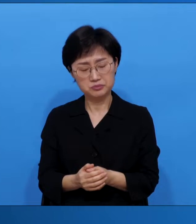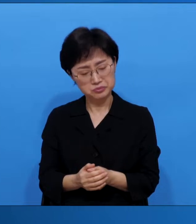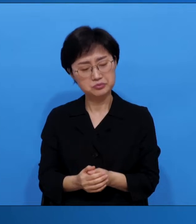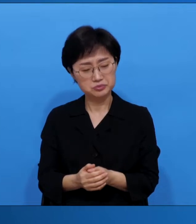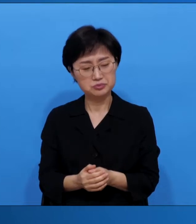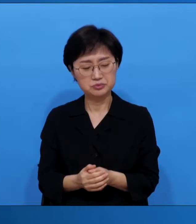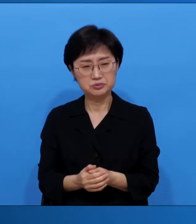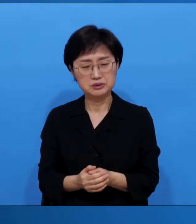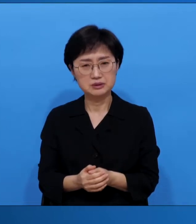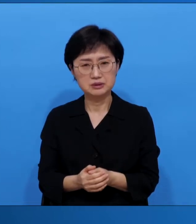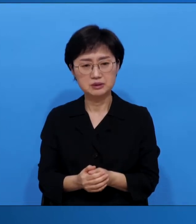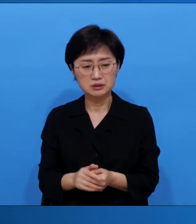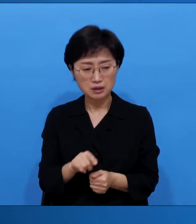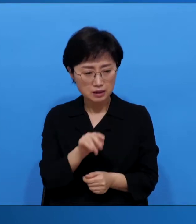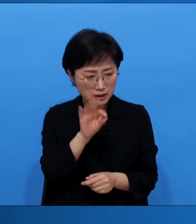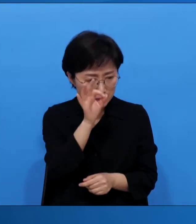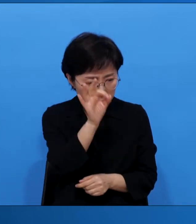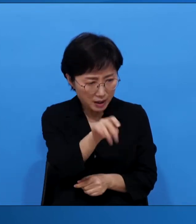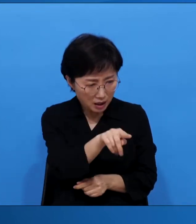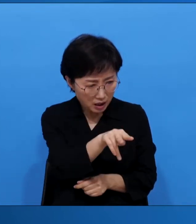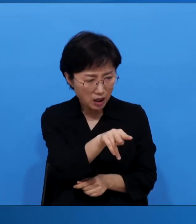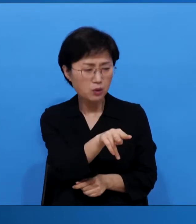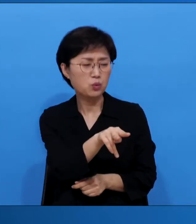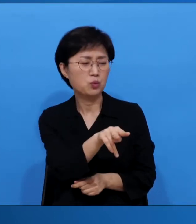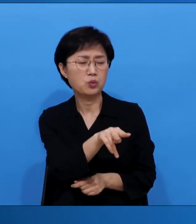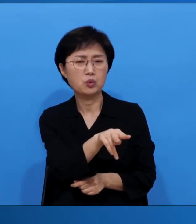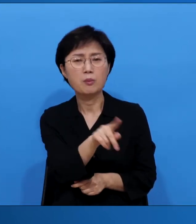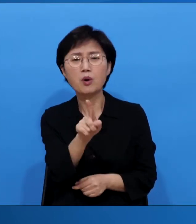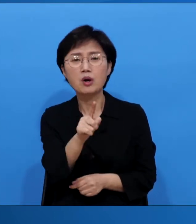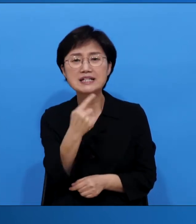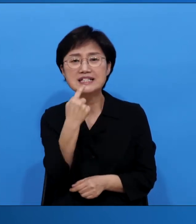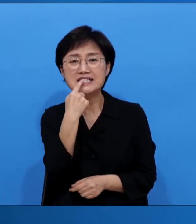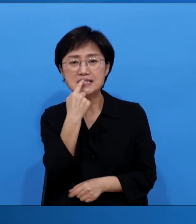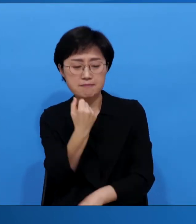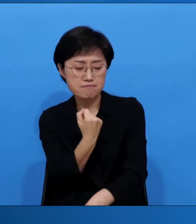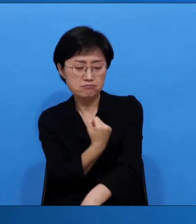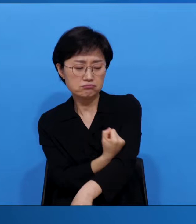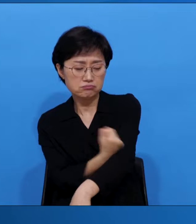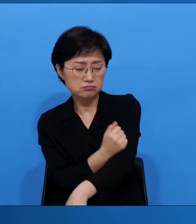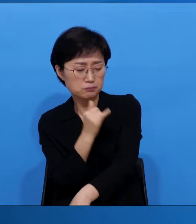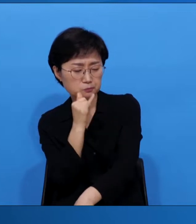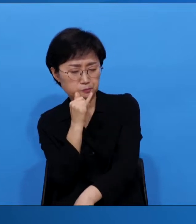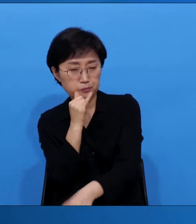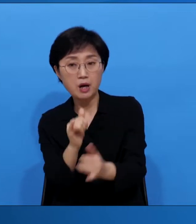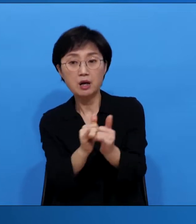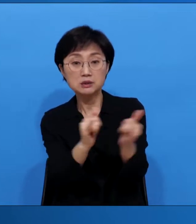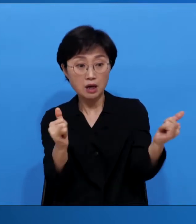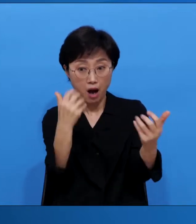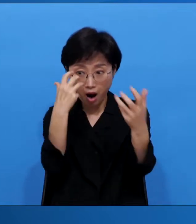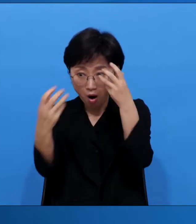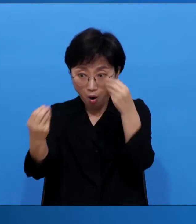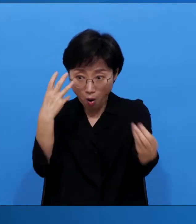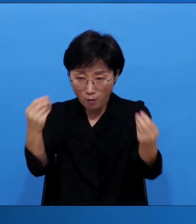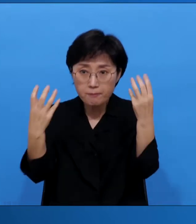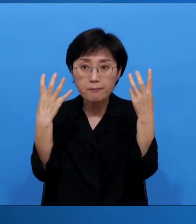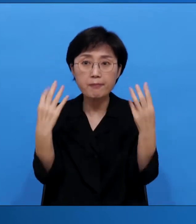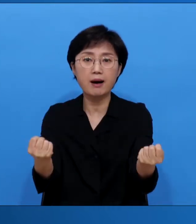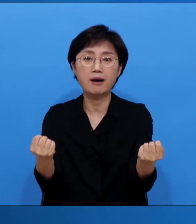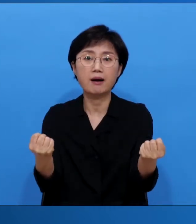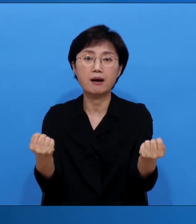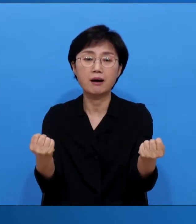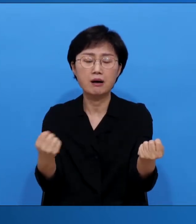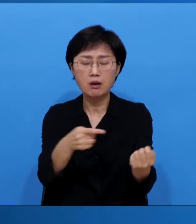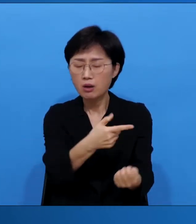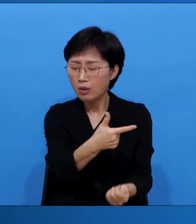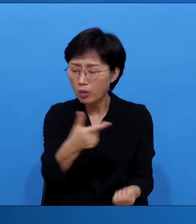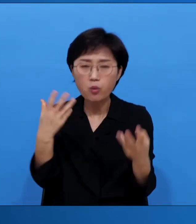좋은데 마약을 하고 그렇게 해요. But moreover, it wasn't just a problem of their mental illness, but they were also addicted to drugs. 너무